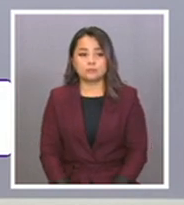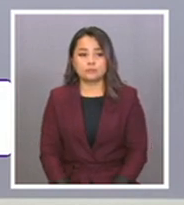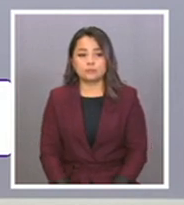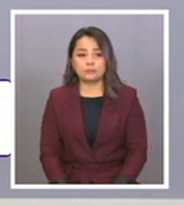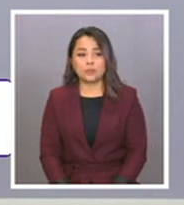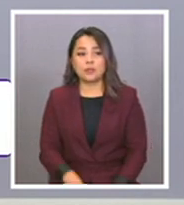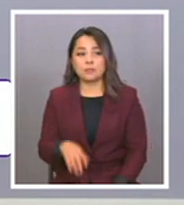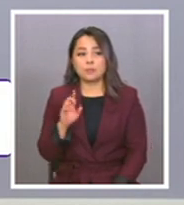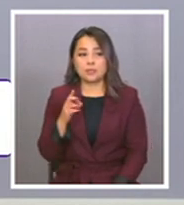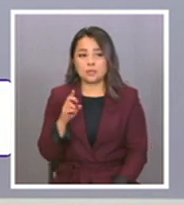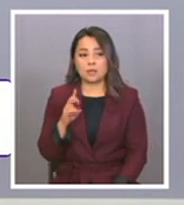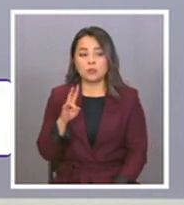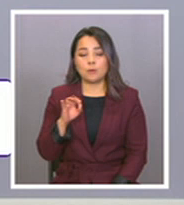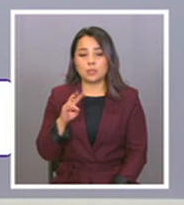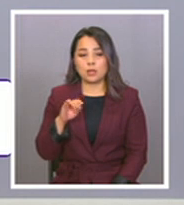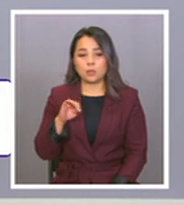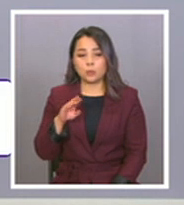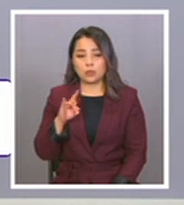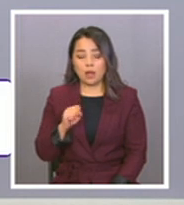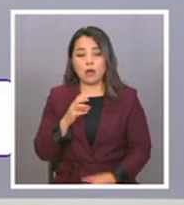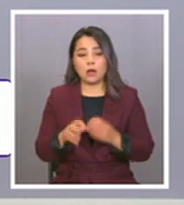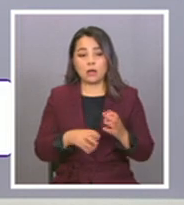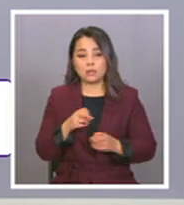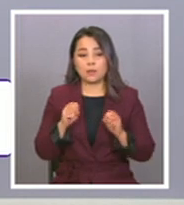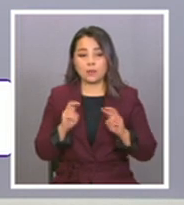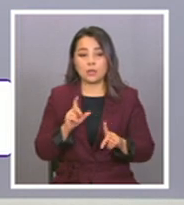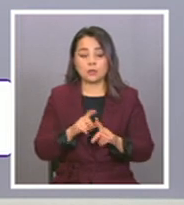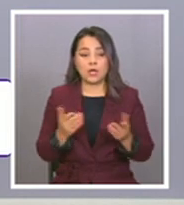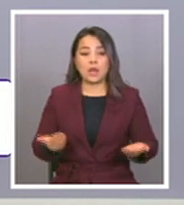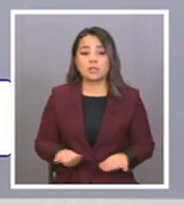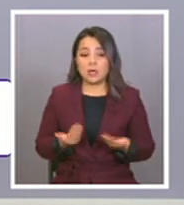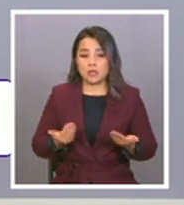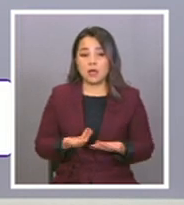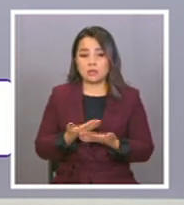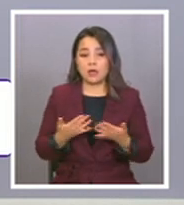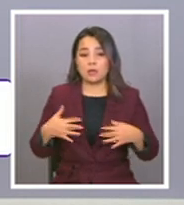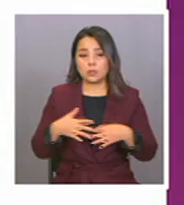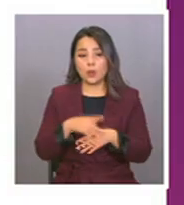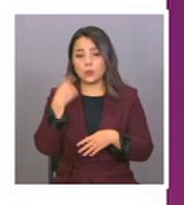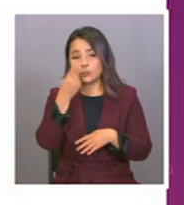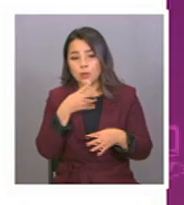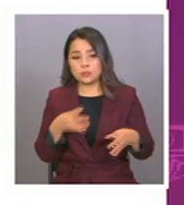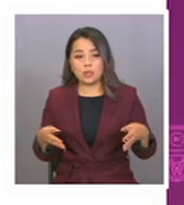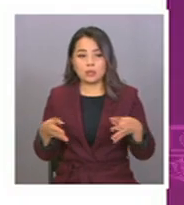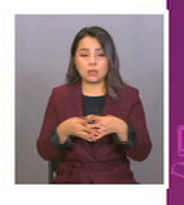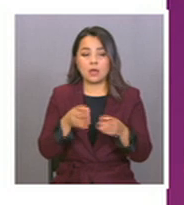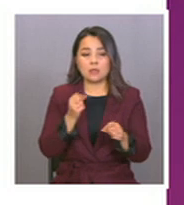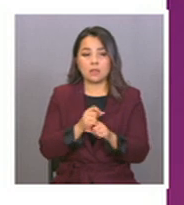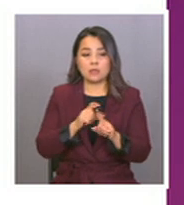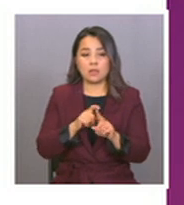Бинарлы номенклатура дегеніміз, халықаралық жіксемеде тірі ағзалардың түрі мен туысын қосарлы латын сөзімен